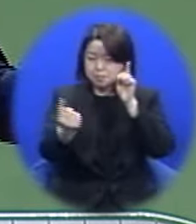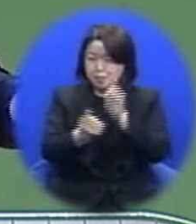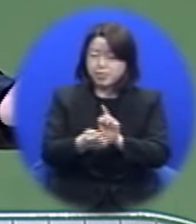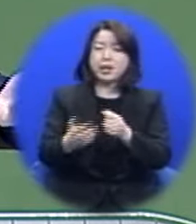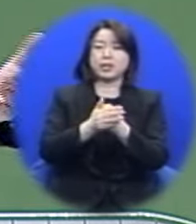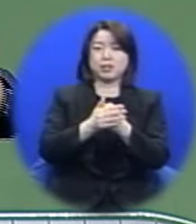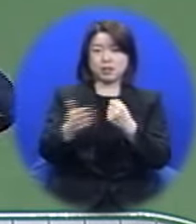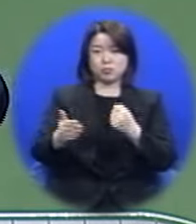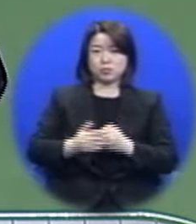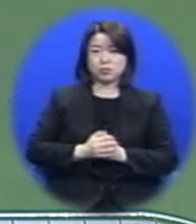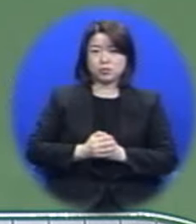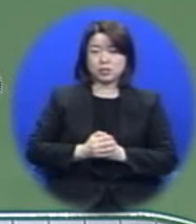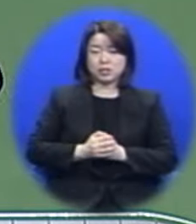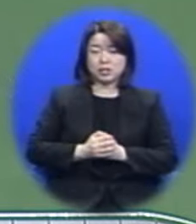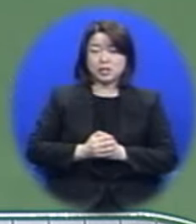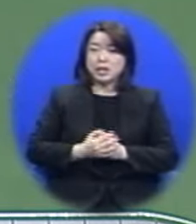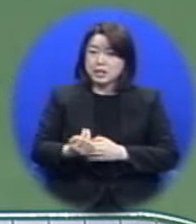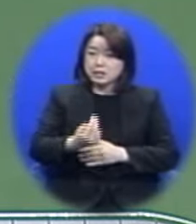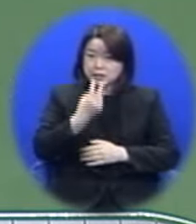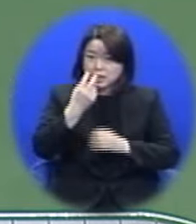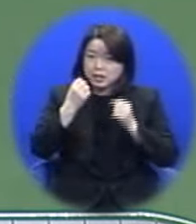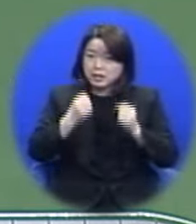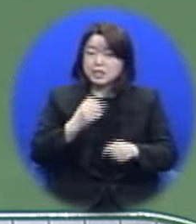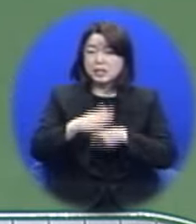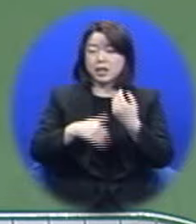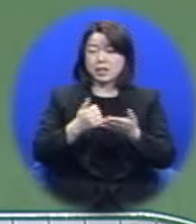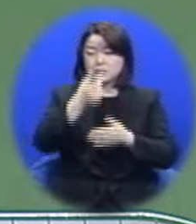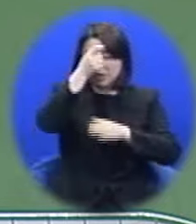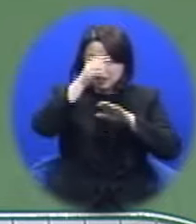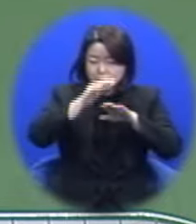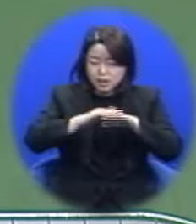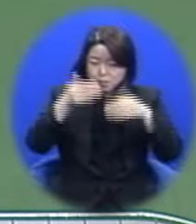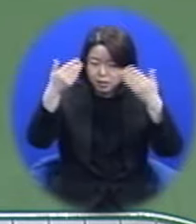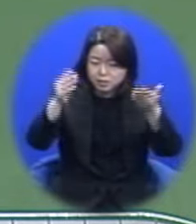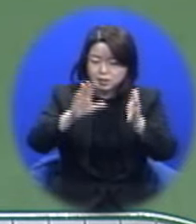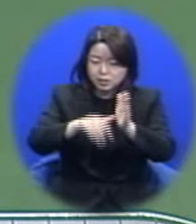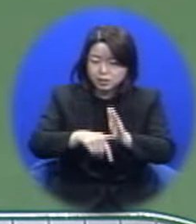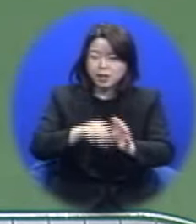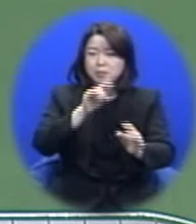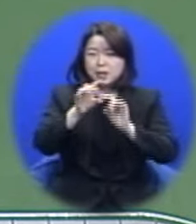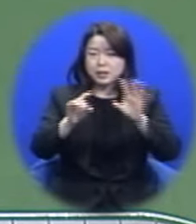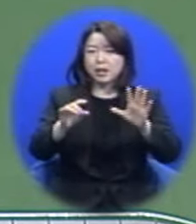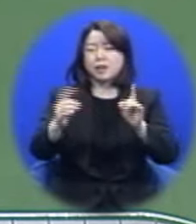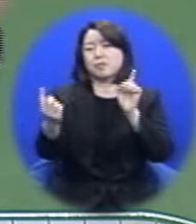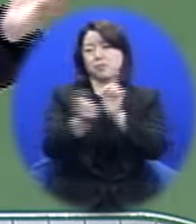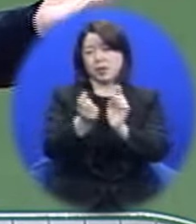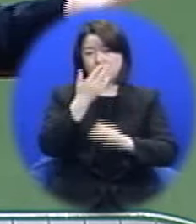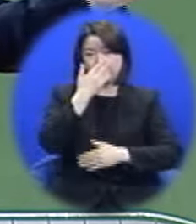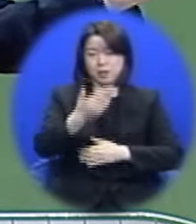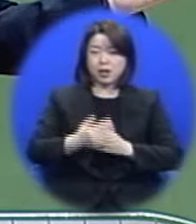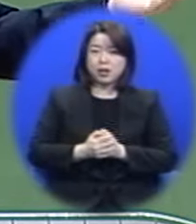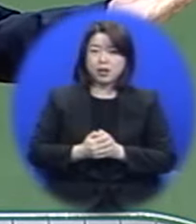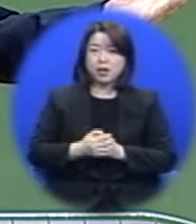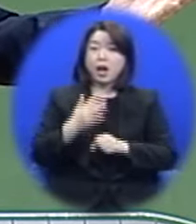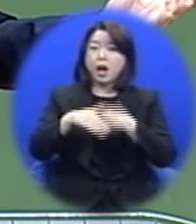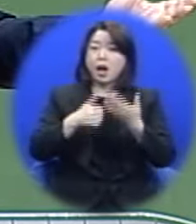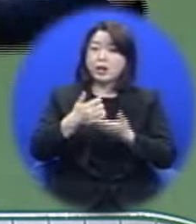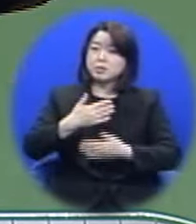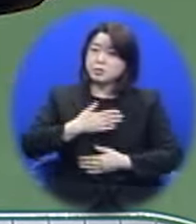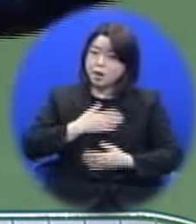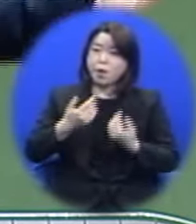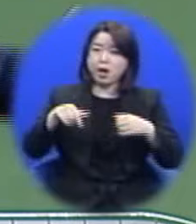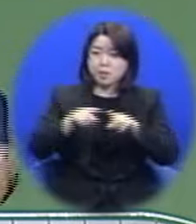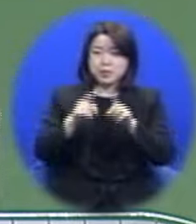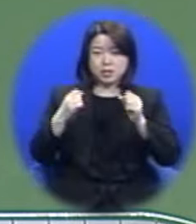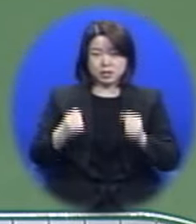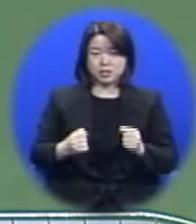살아계신 하나님이 예배드릴 때마다 다윗은 만날 수 있었어요. 하나님이 나와 함께 계시는 것이